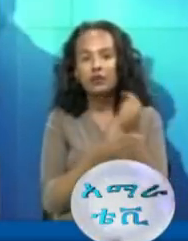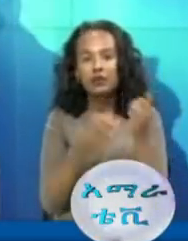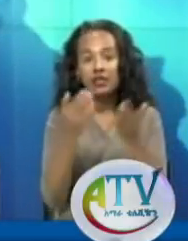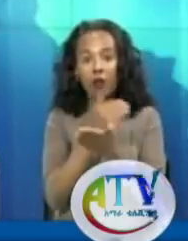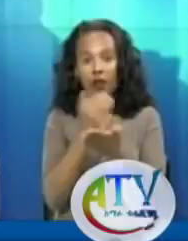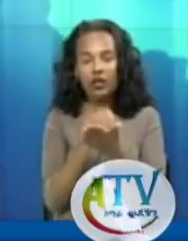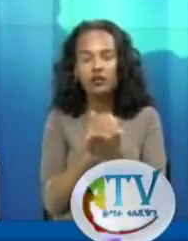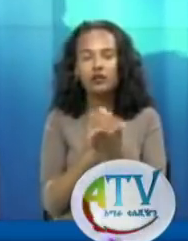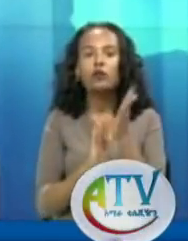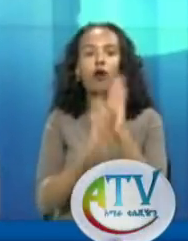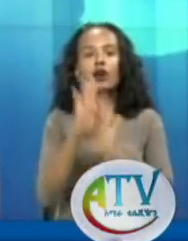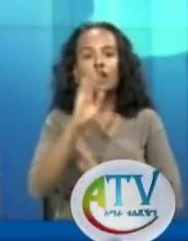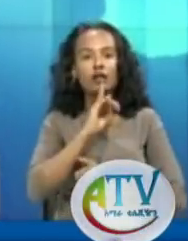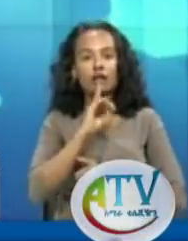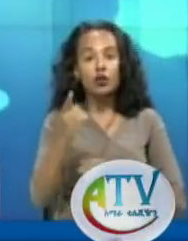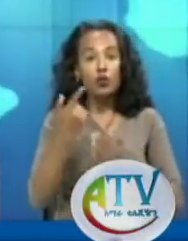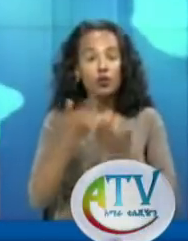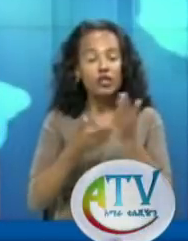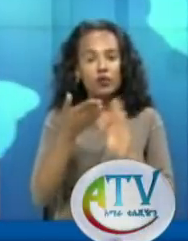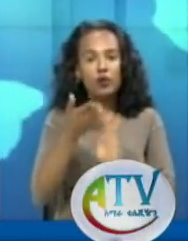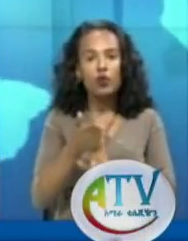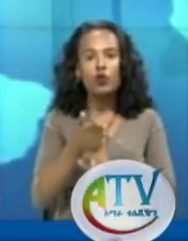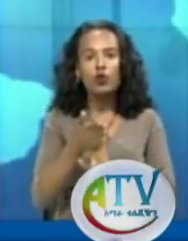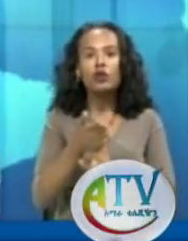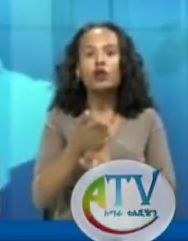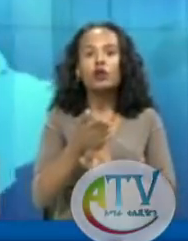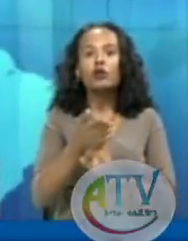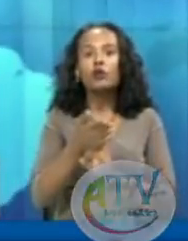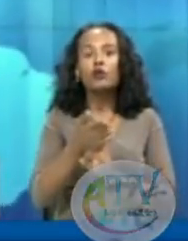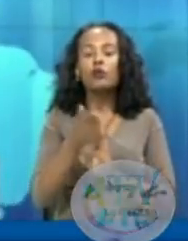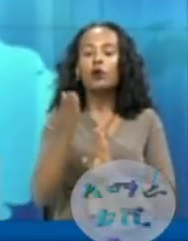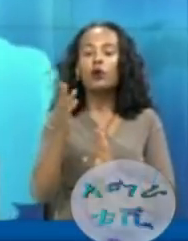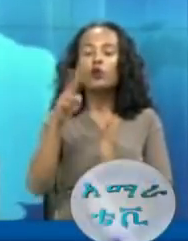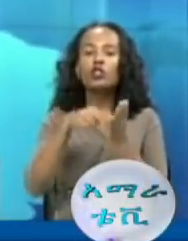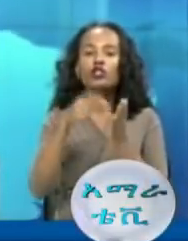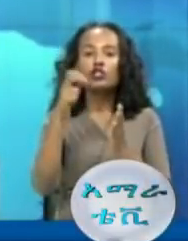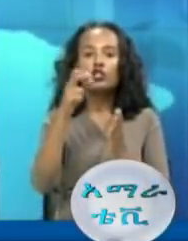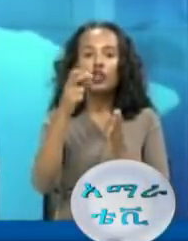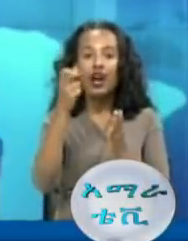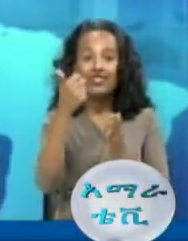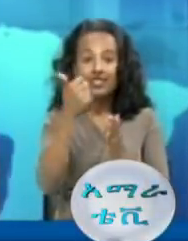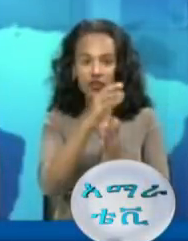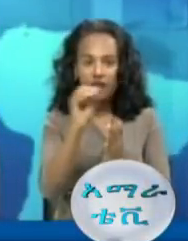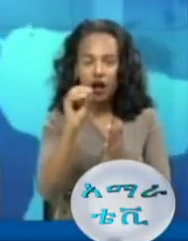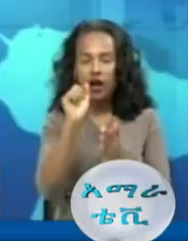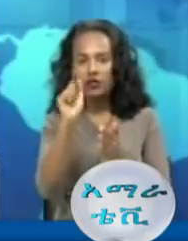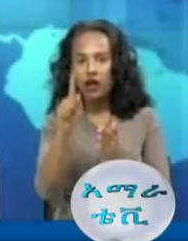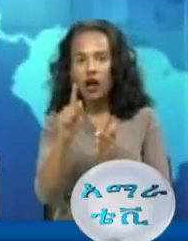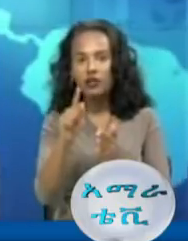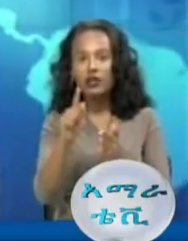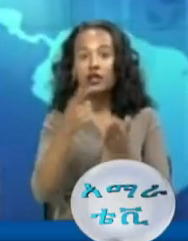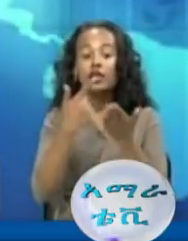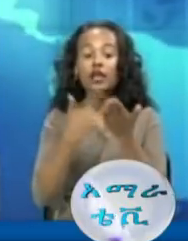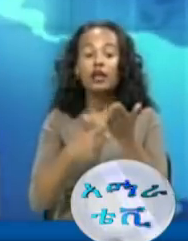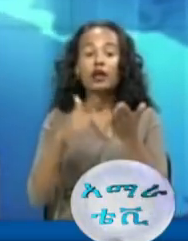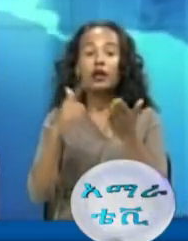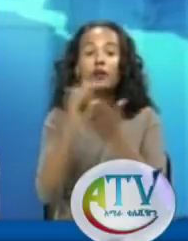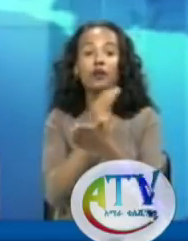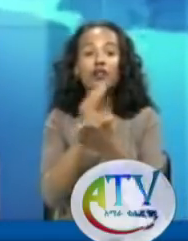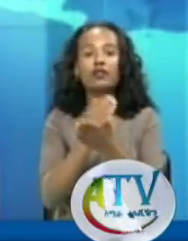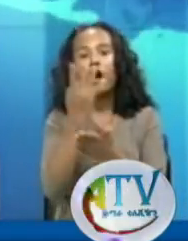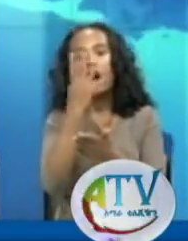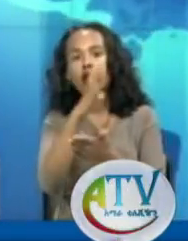ነው። በዚህ ረገድ በ2010 እና 11 ምርት ዘመን የሰብል ምርትን